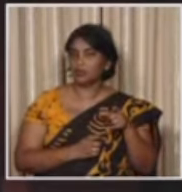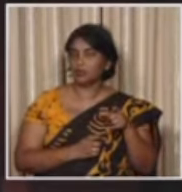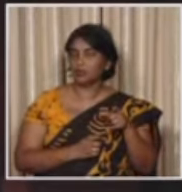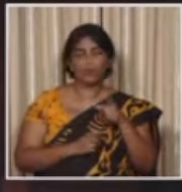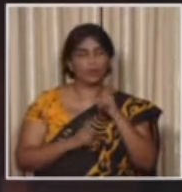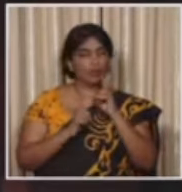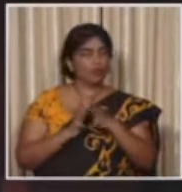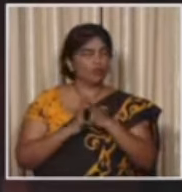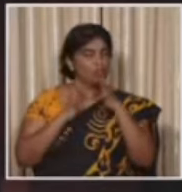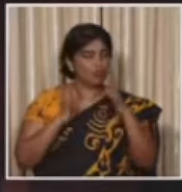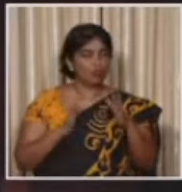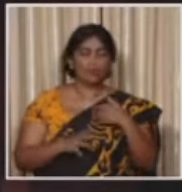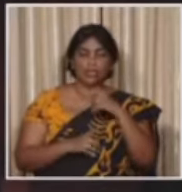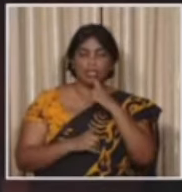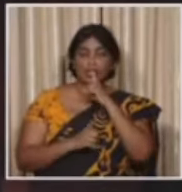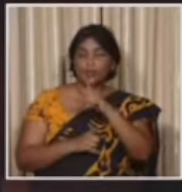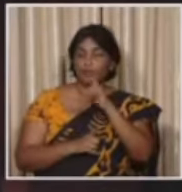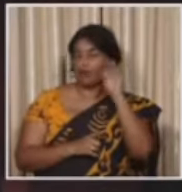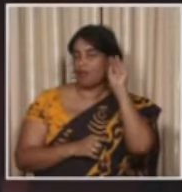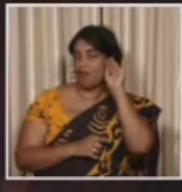ඒවට බොහෝ දෙනෙක් සවන් දුන්නේ නැහැ.